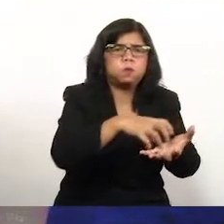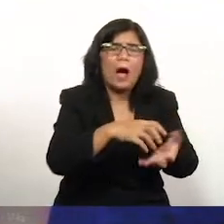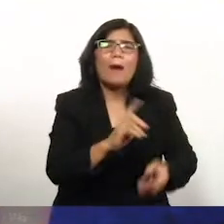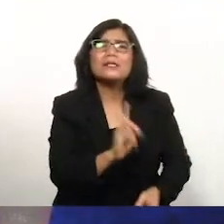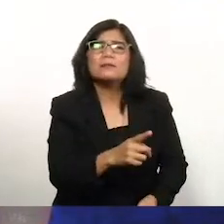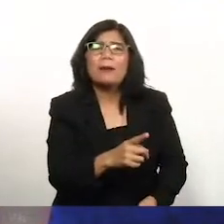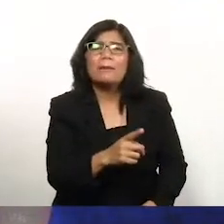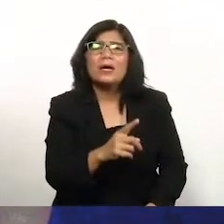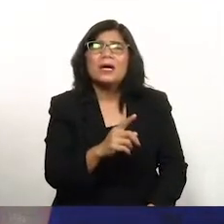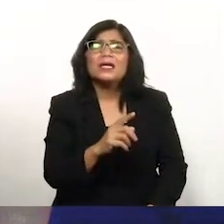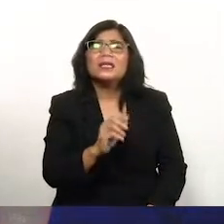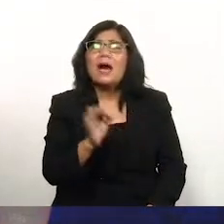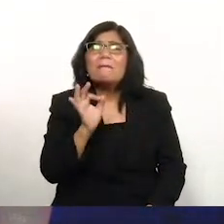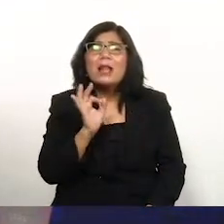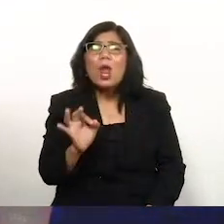kita